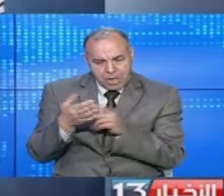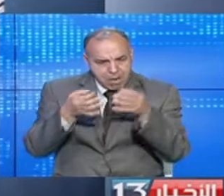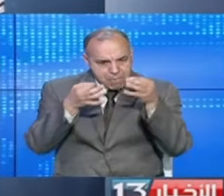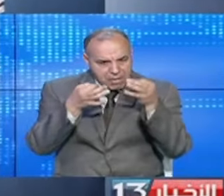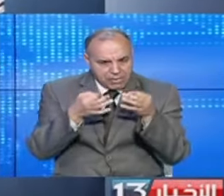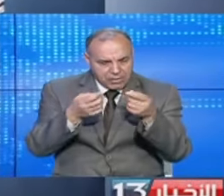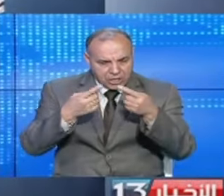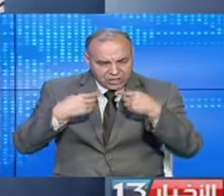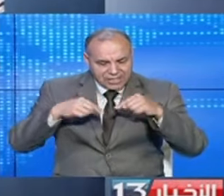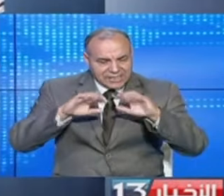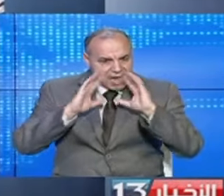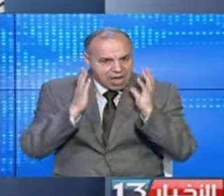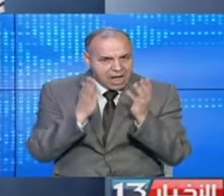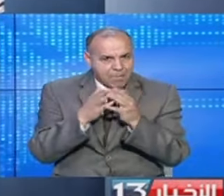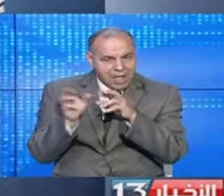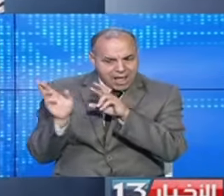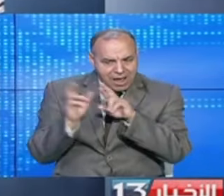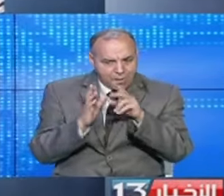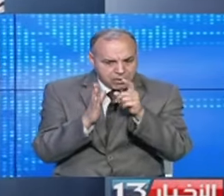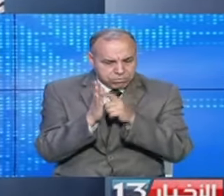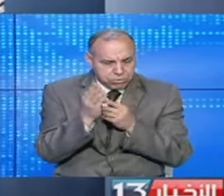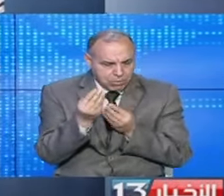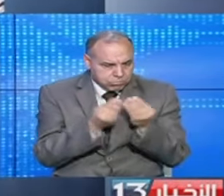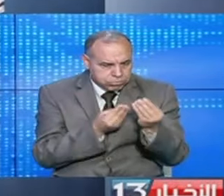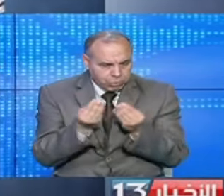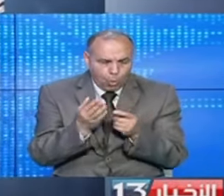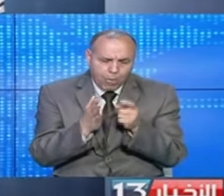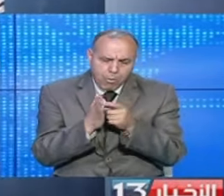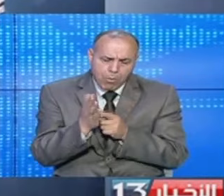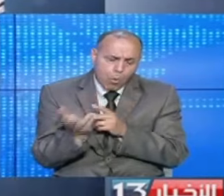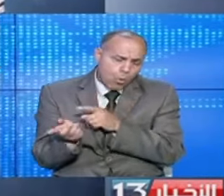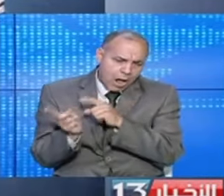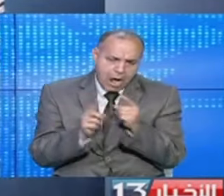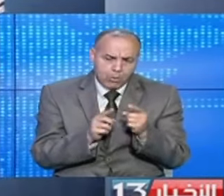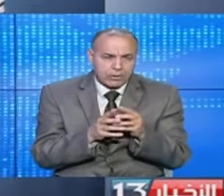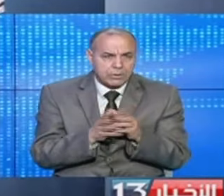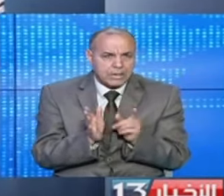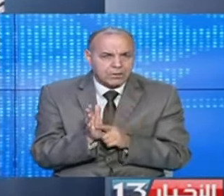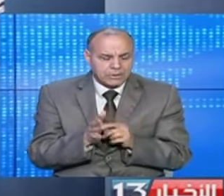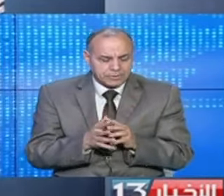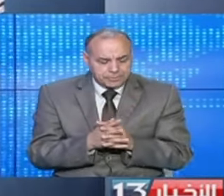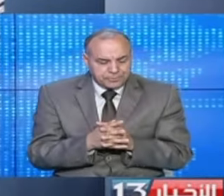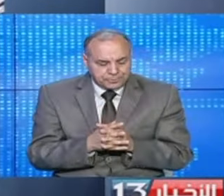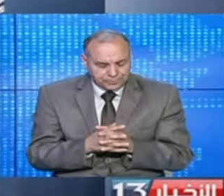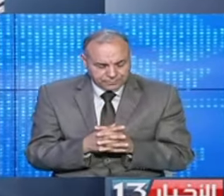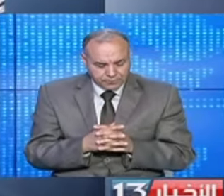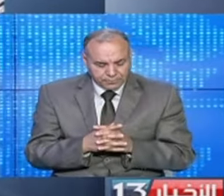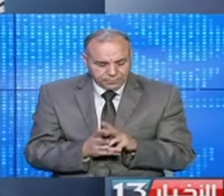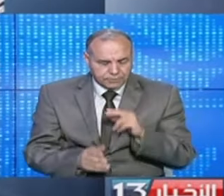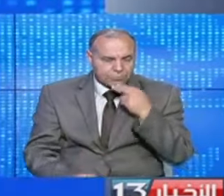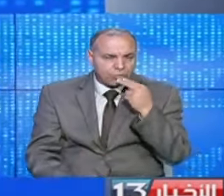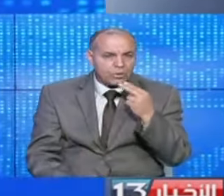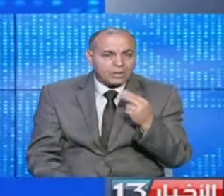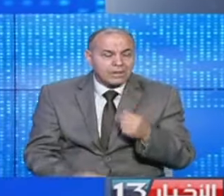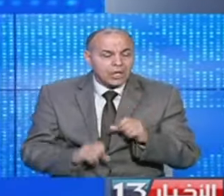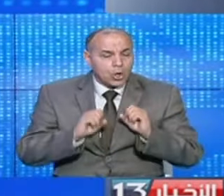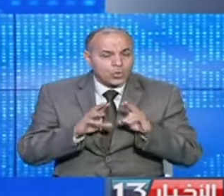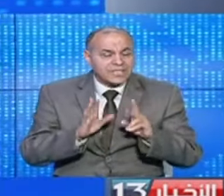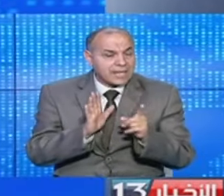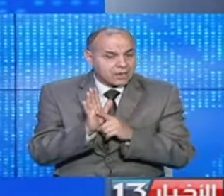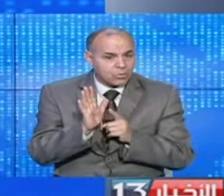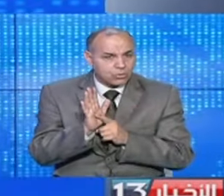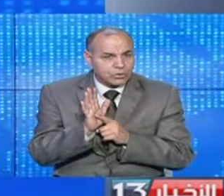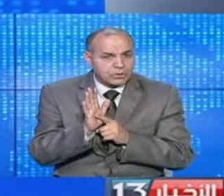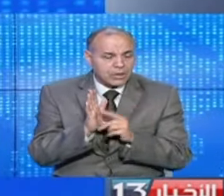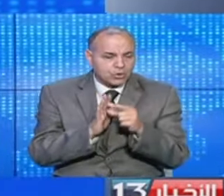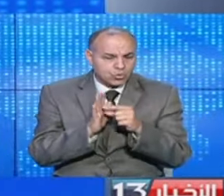لتحديد جلسة عامة ولإعادة النقاش في هذا القانون. نعم هنا بن عبدة أستاذة